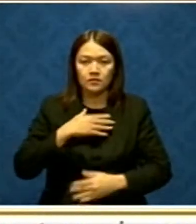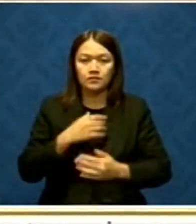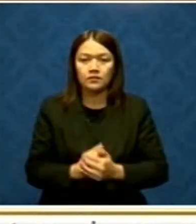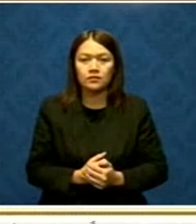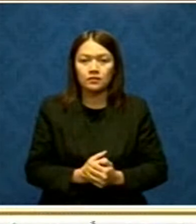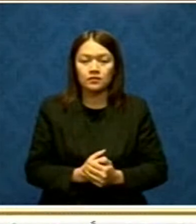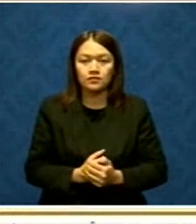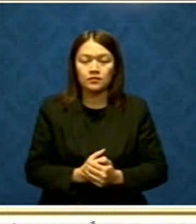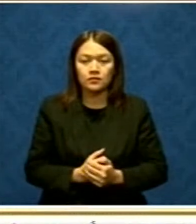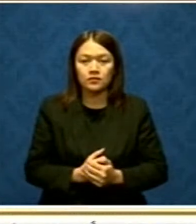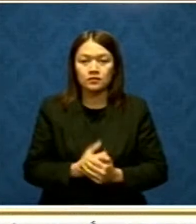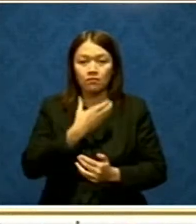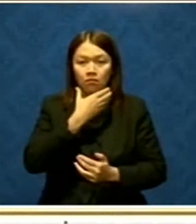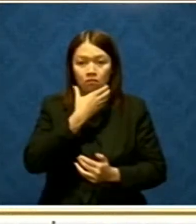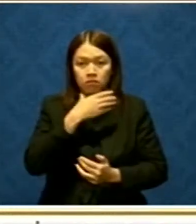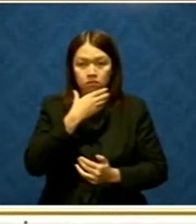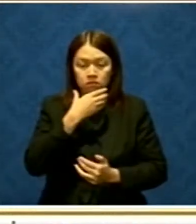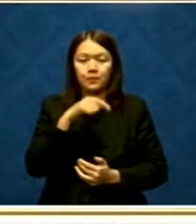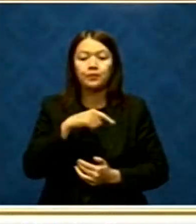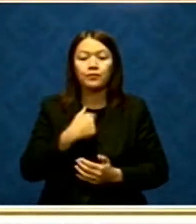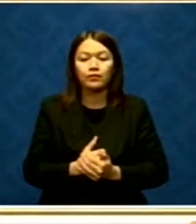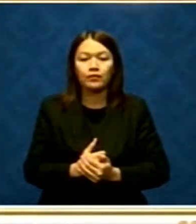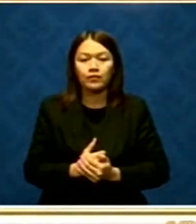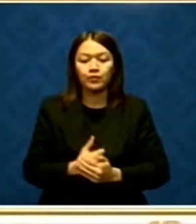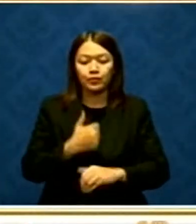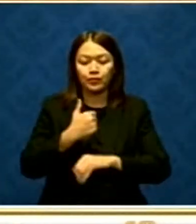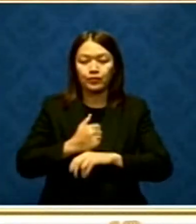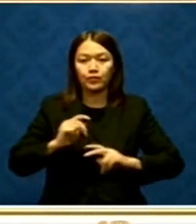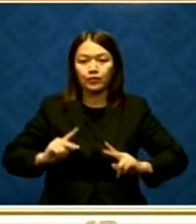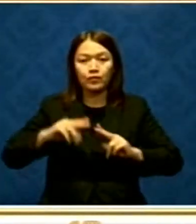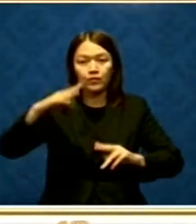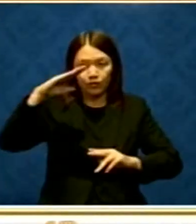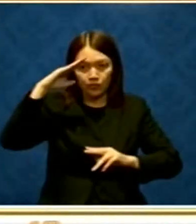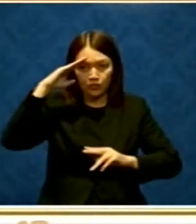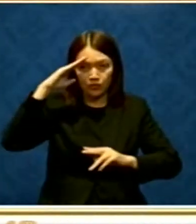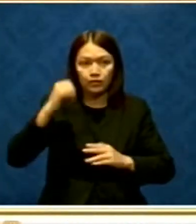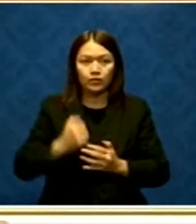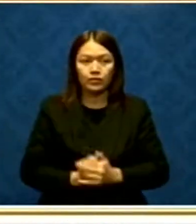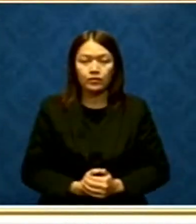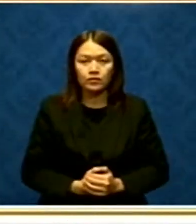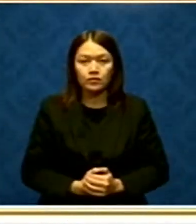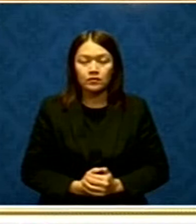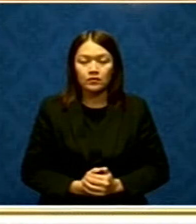สงรัฐมนตรีว่าการกระทรวงกลาโหมครับ